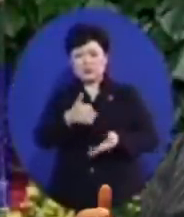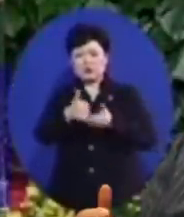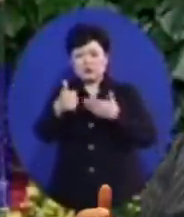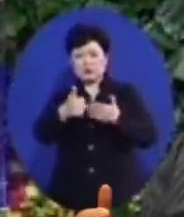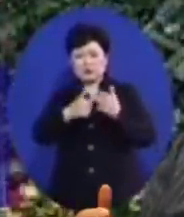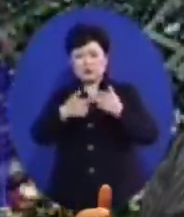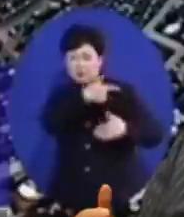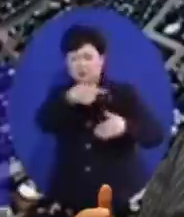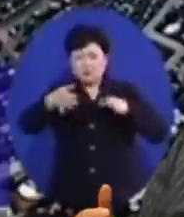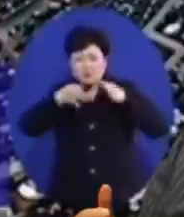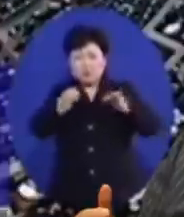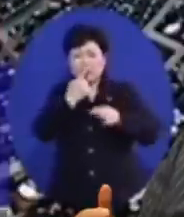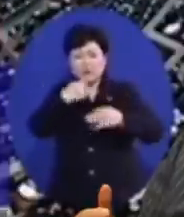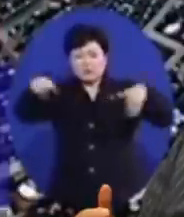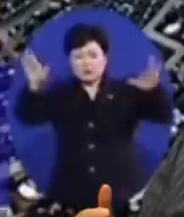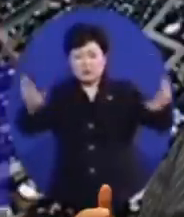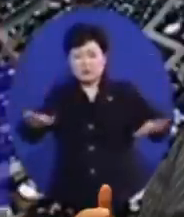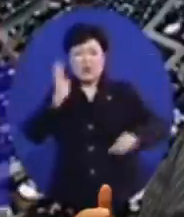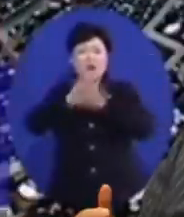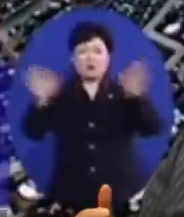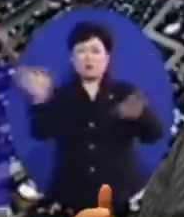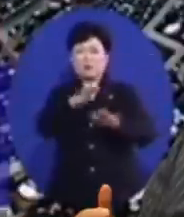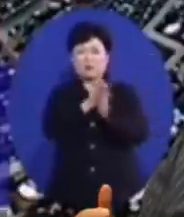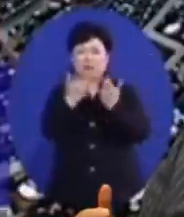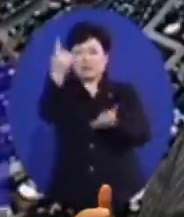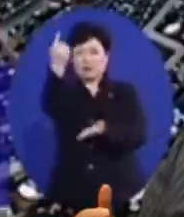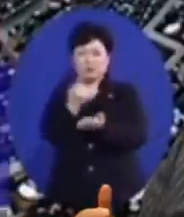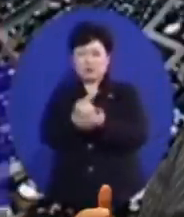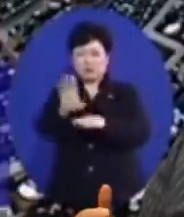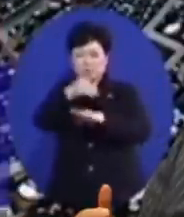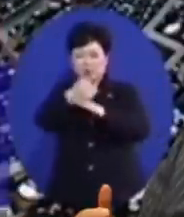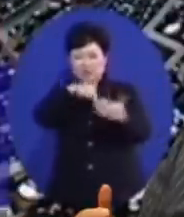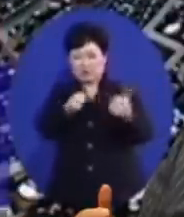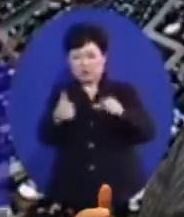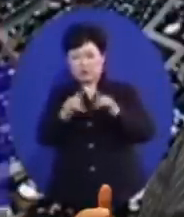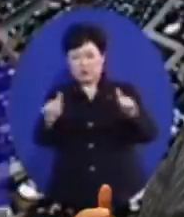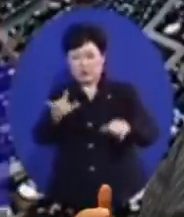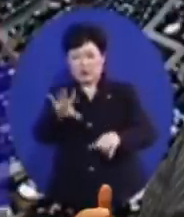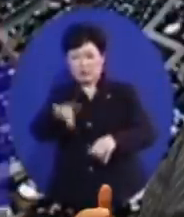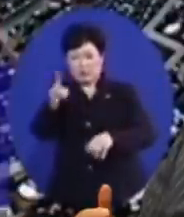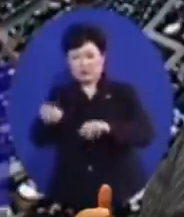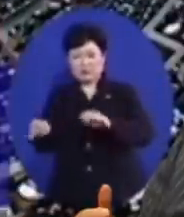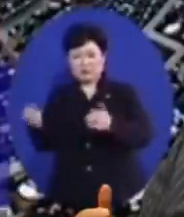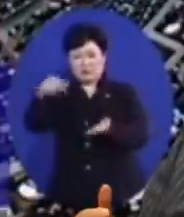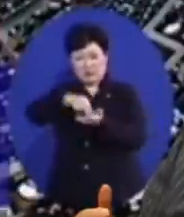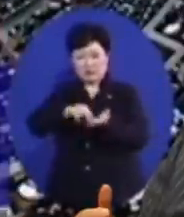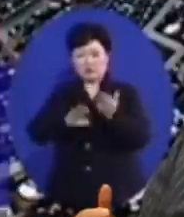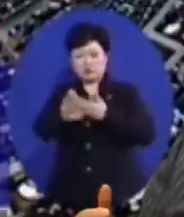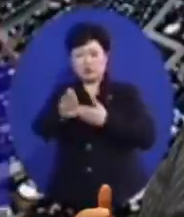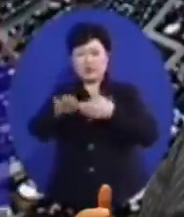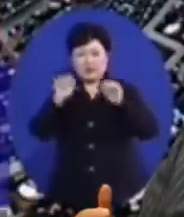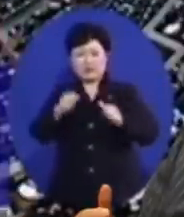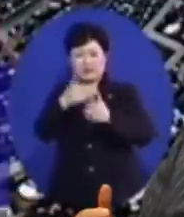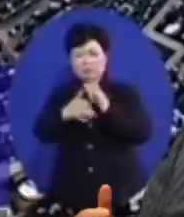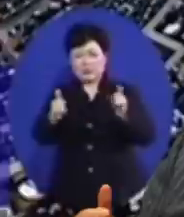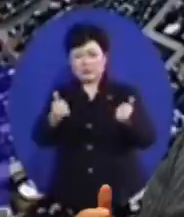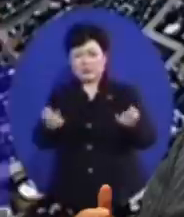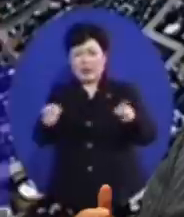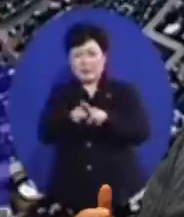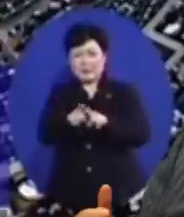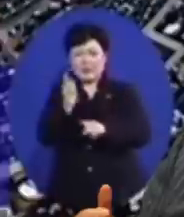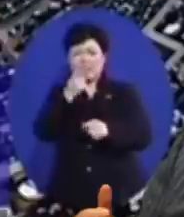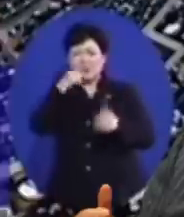나팔로 소리로 친히 하늘로부터 강림하시리니 그리스도 안에서 죽은 자들이 먼저 일어나고 그 후에 우리 살아남은 자들도 그들과 함께 구름